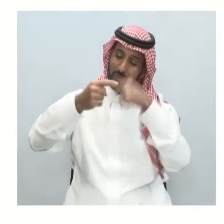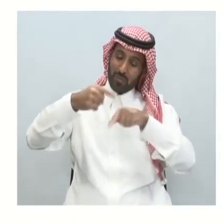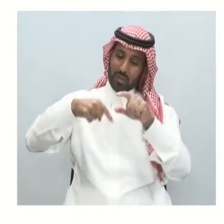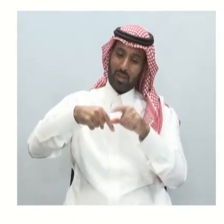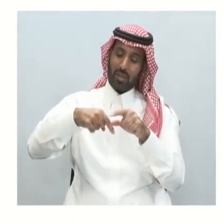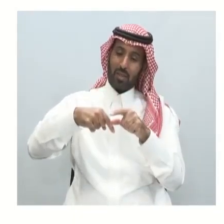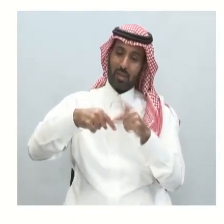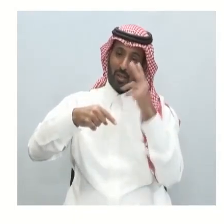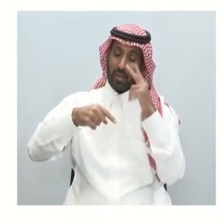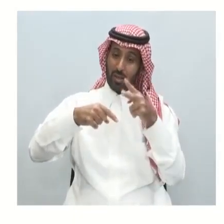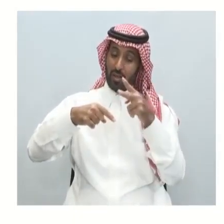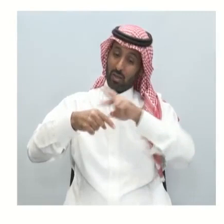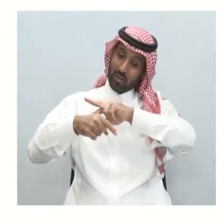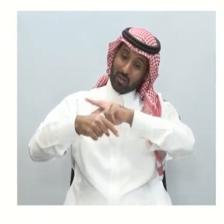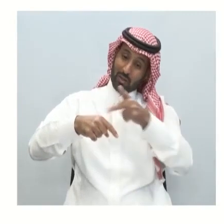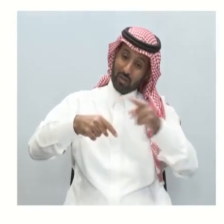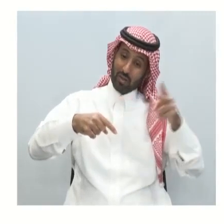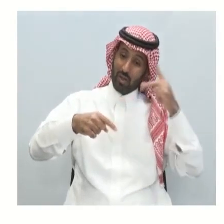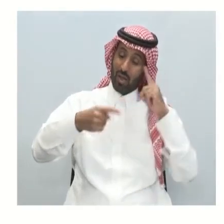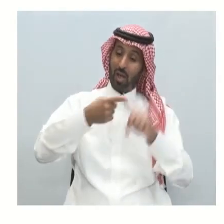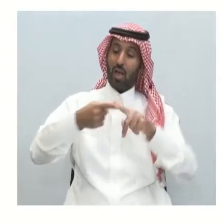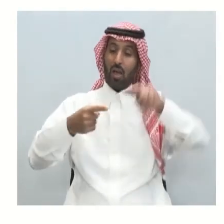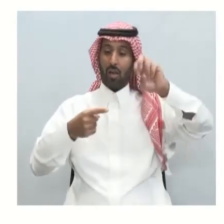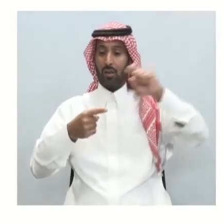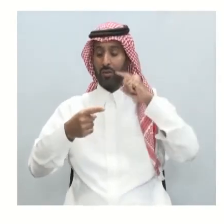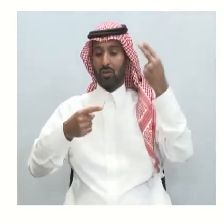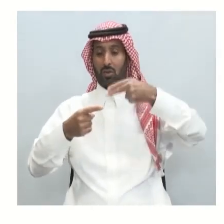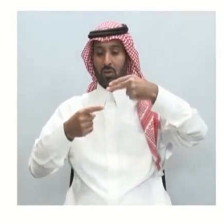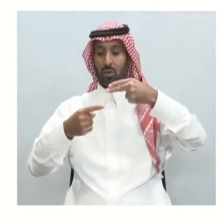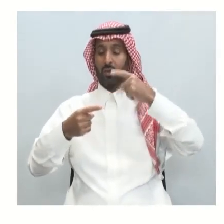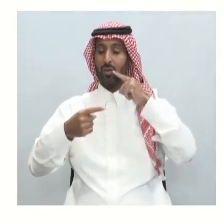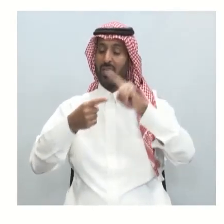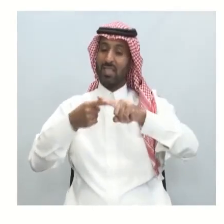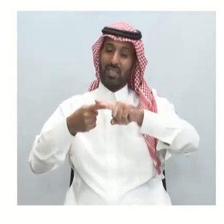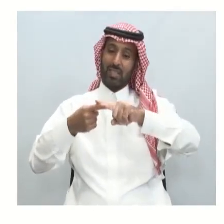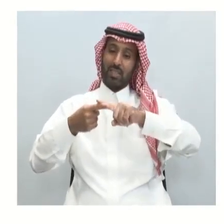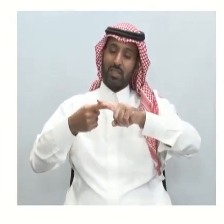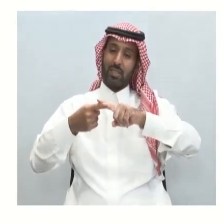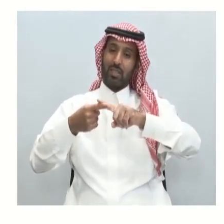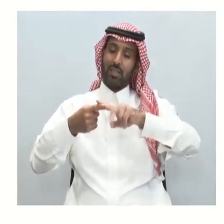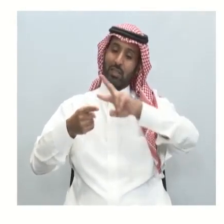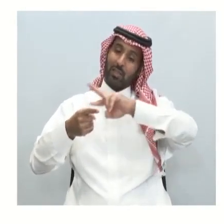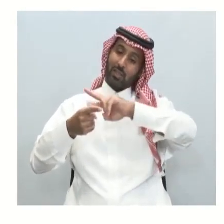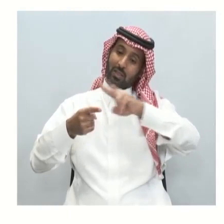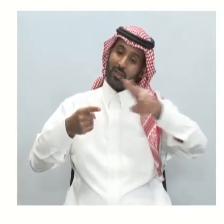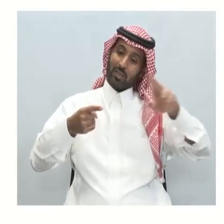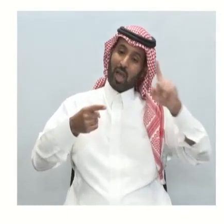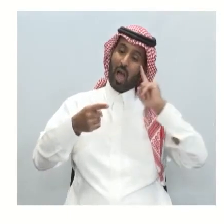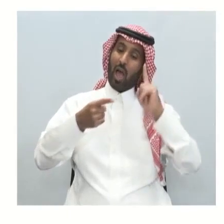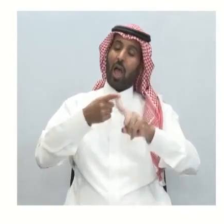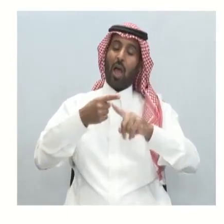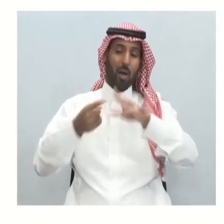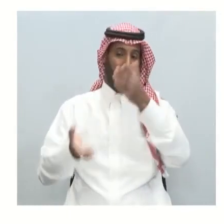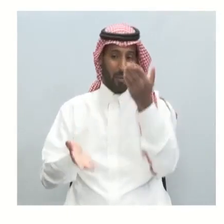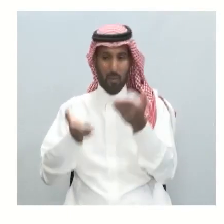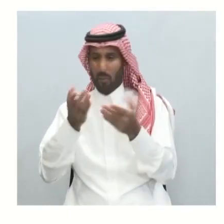من انواع الروابط التساهميه بين النيتروجين والهيدروجين قطبيه توزيع الشحنه هنا غير